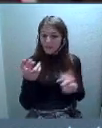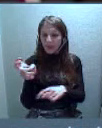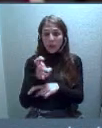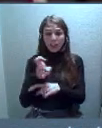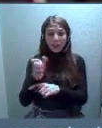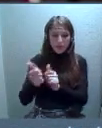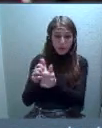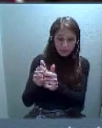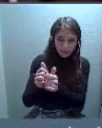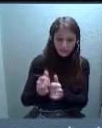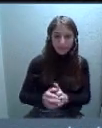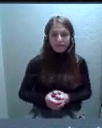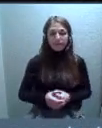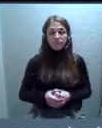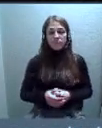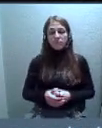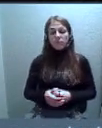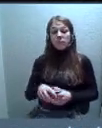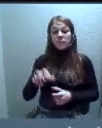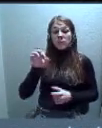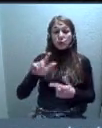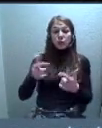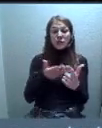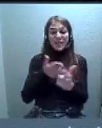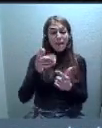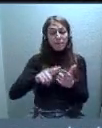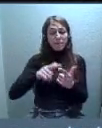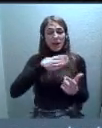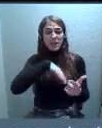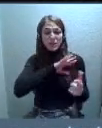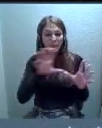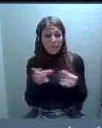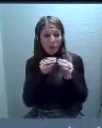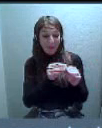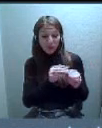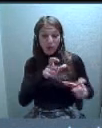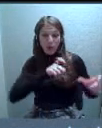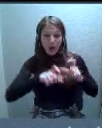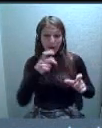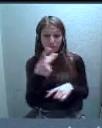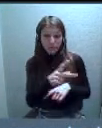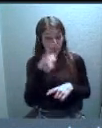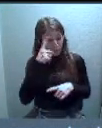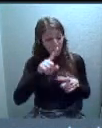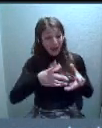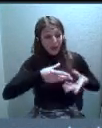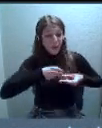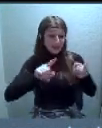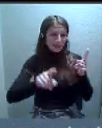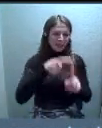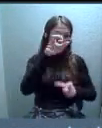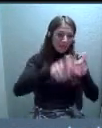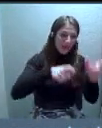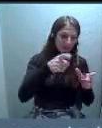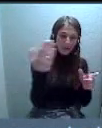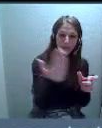sportif, particulièrement en charge de la formation de ses collègues à l'accueil des personnes à besoins spécifiques à